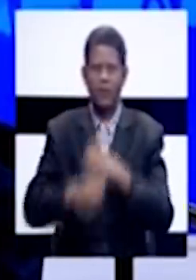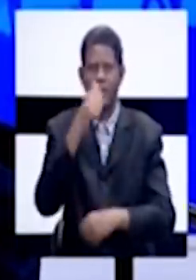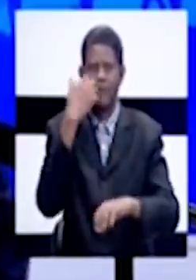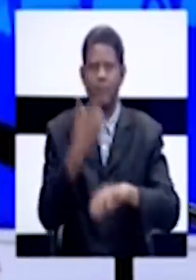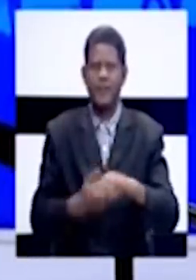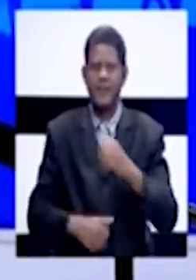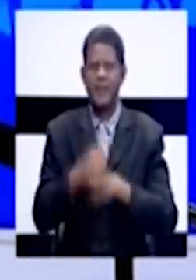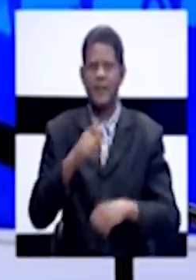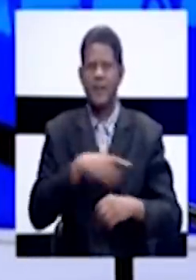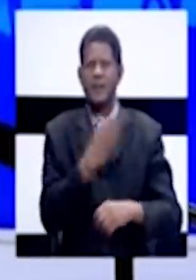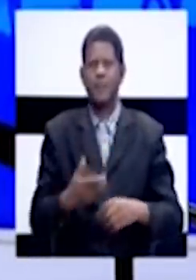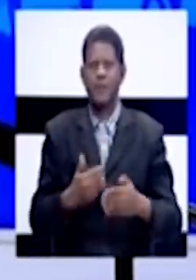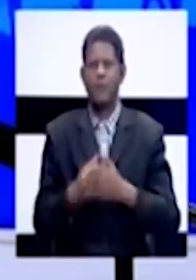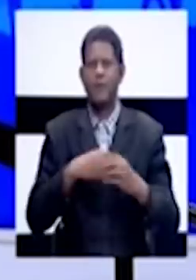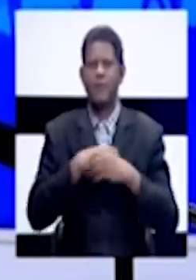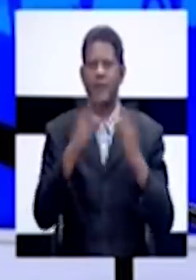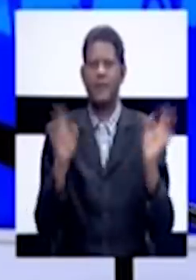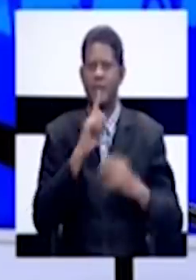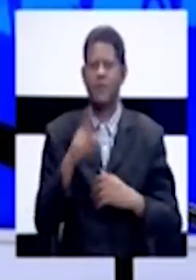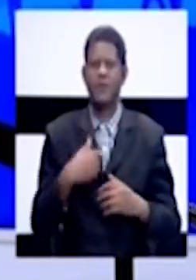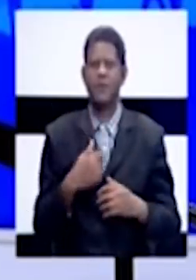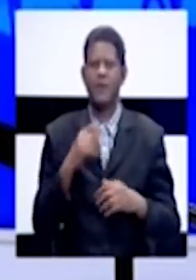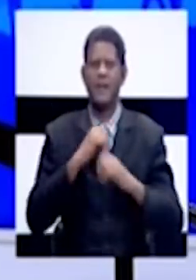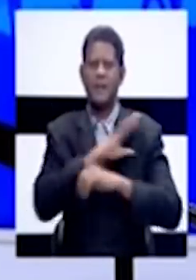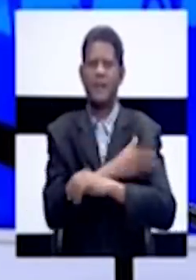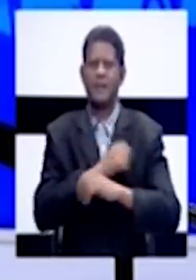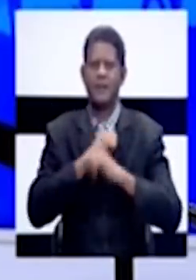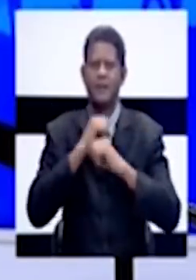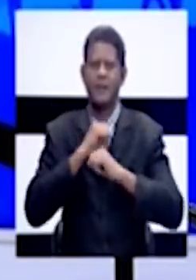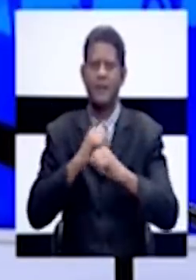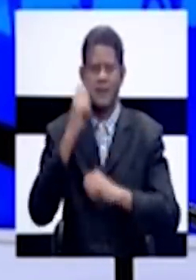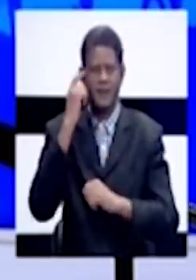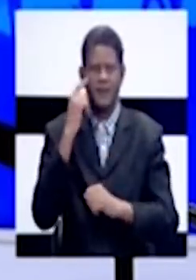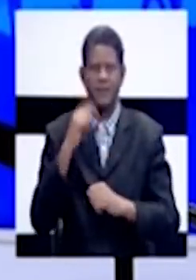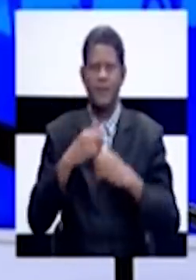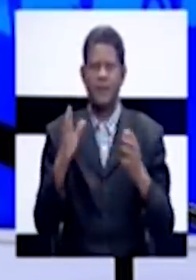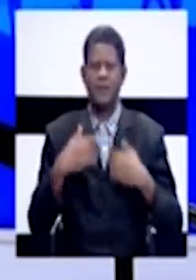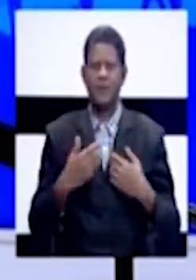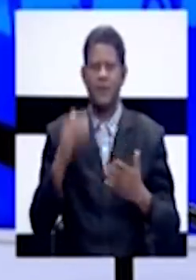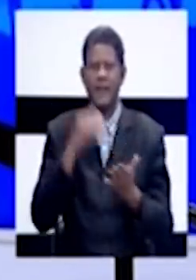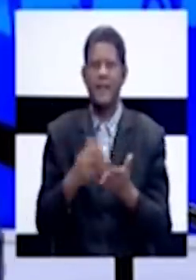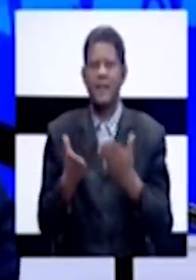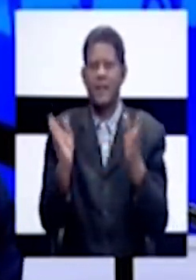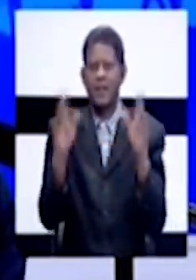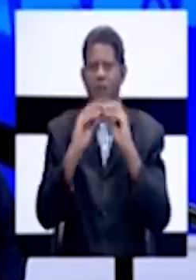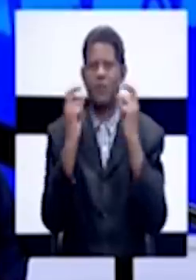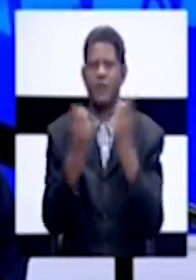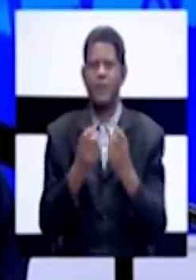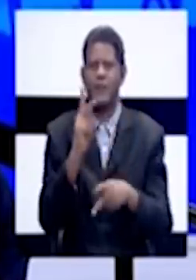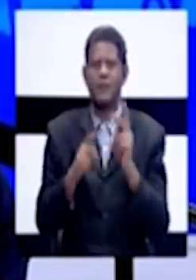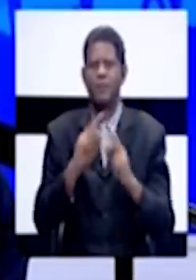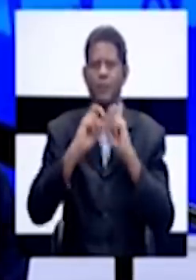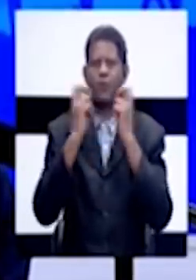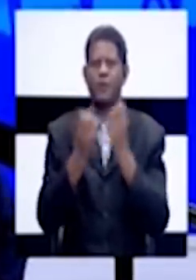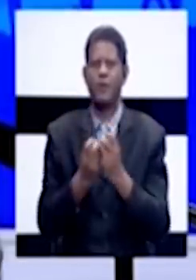بسحوو يبتاتن اللوم بحالتات مكلخال تغراي زبتاتن زلو عصب حيلي داقم كي ودب هزبي ببخابي وتوديبو